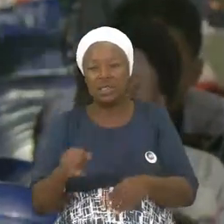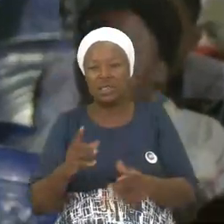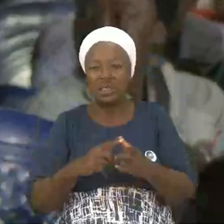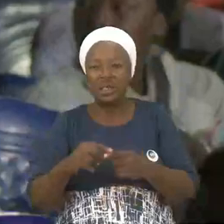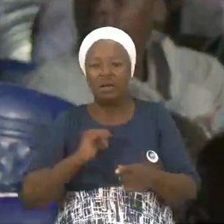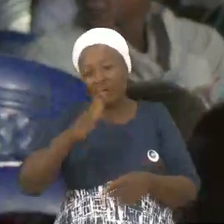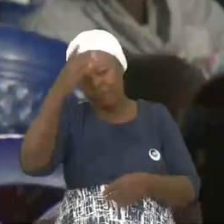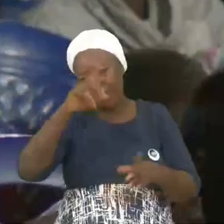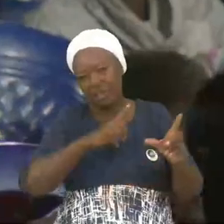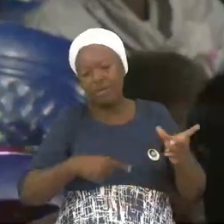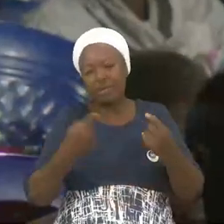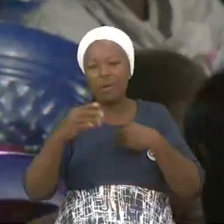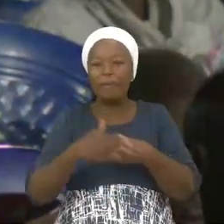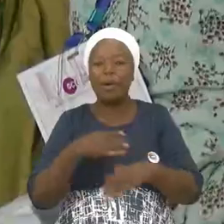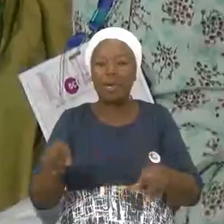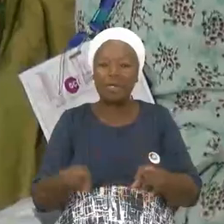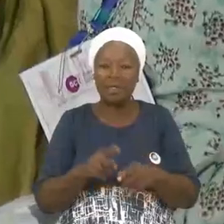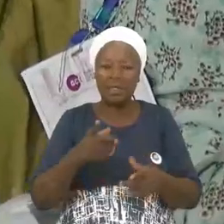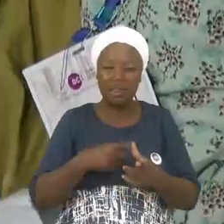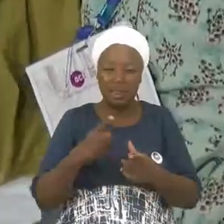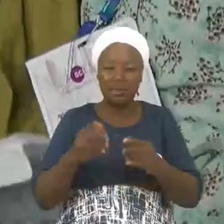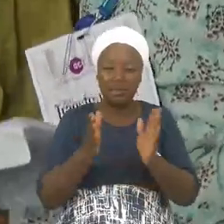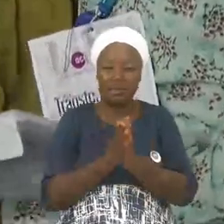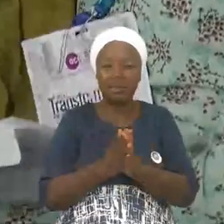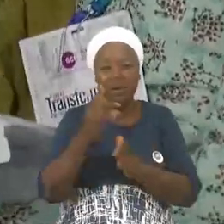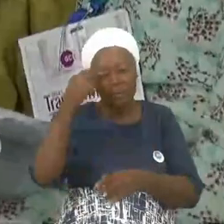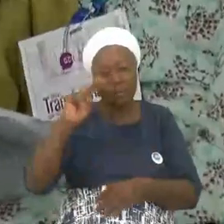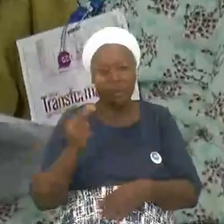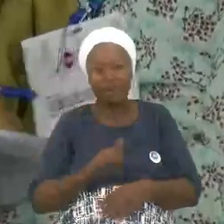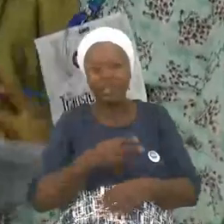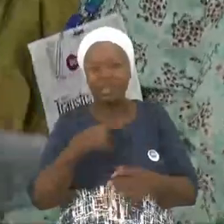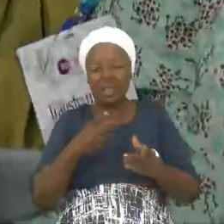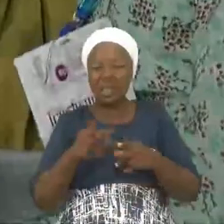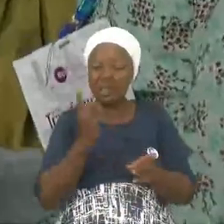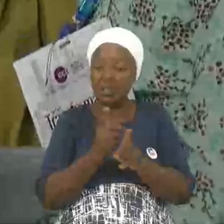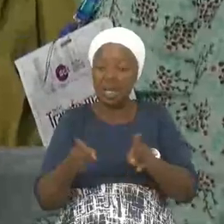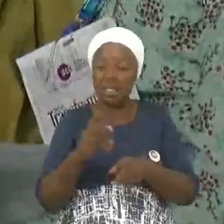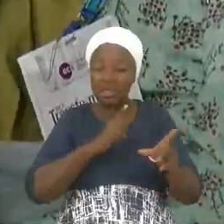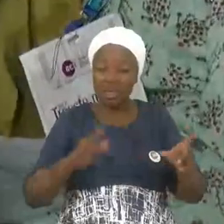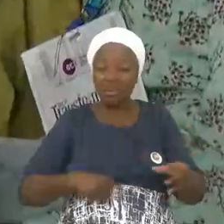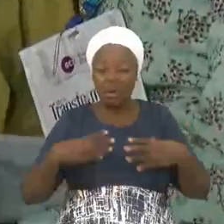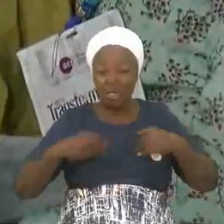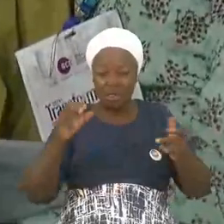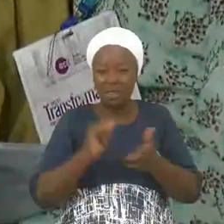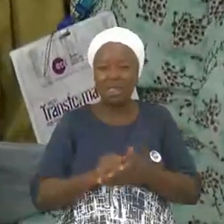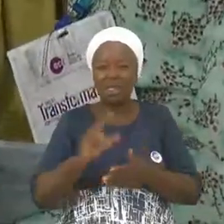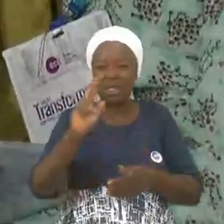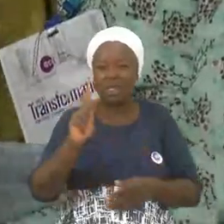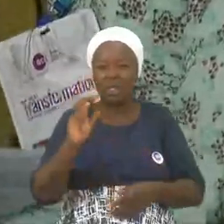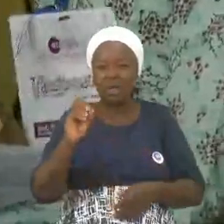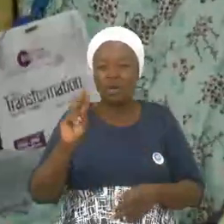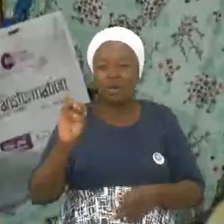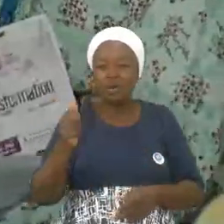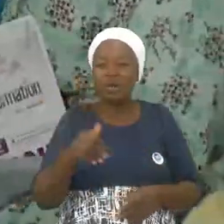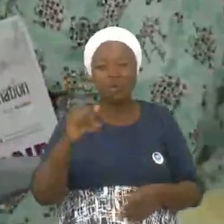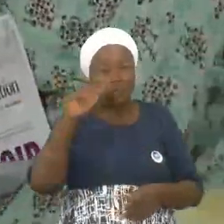que nos pasteurs prennent le relais maintenant pour le conseil. Je reviendrai comme Dieu a relevé, guéri